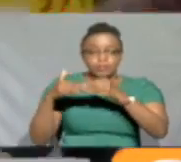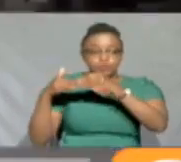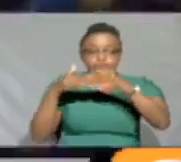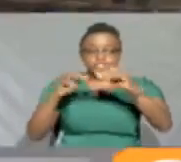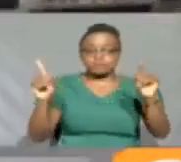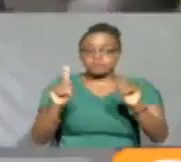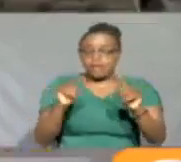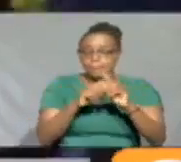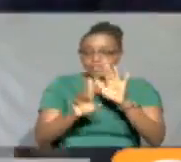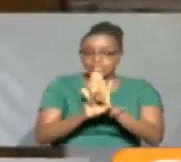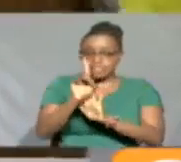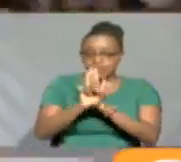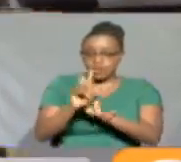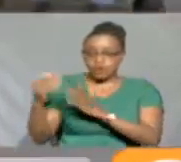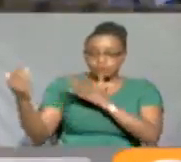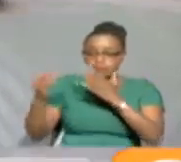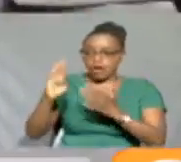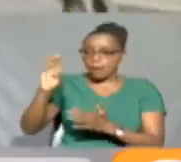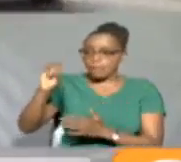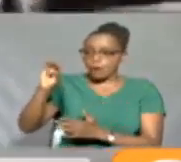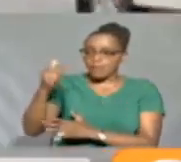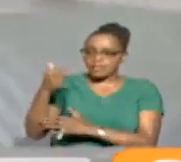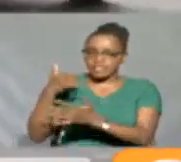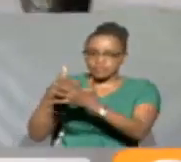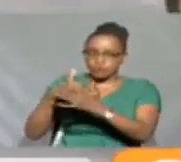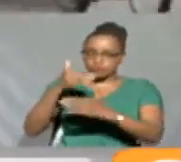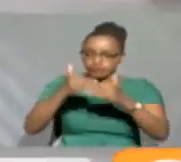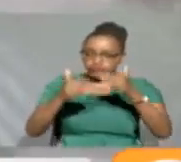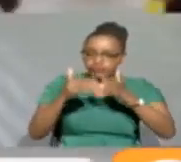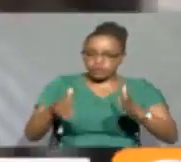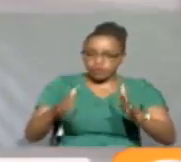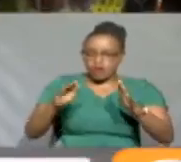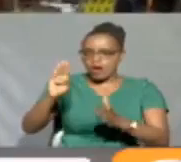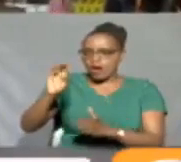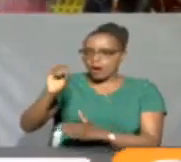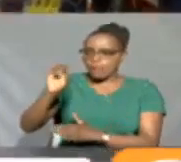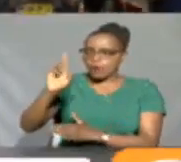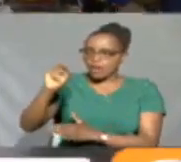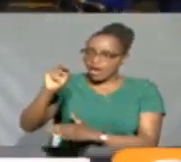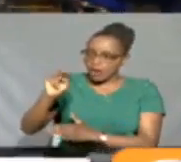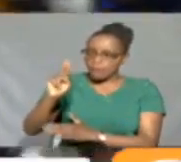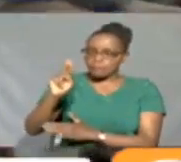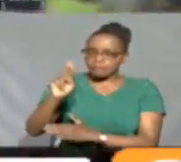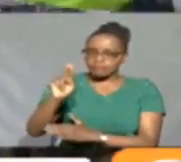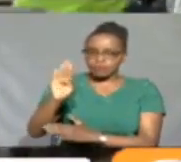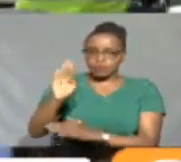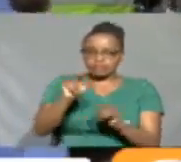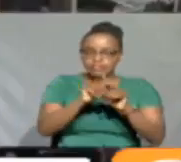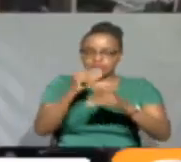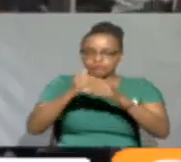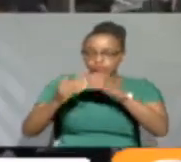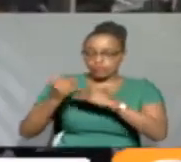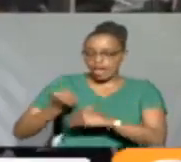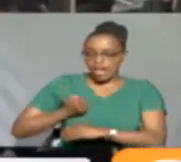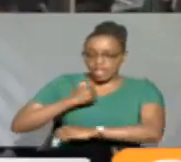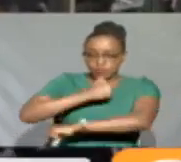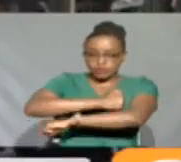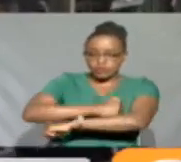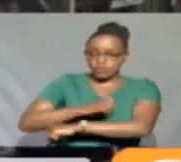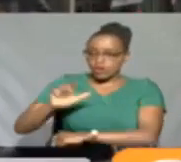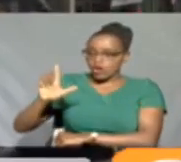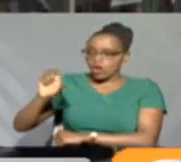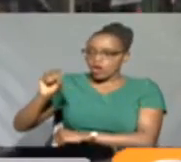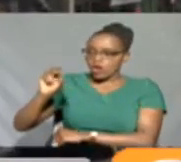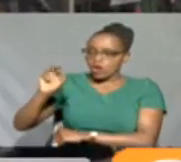kuongoza. Maendeleo aliyoleta Bomet, ikiwemo ujenzi wa barabara ya Borabu Sotik pamoja na ujenzi wa shule ya wasichana ya Lona